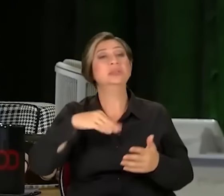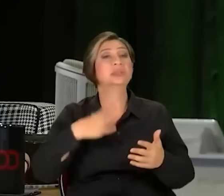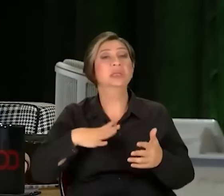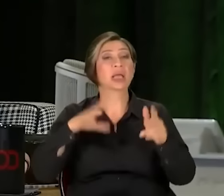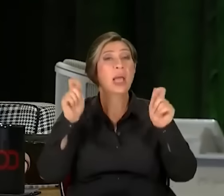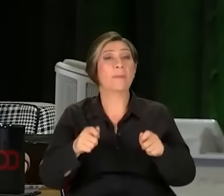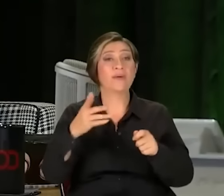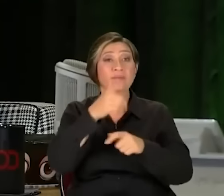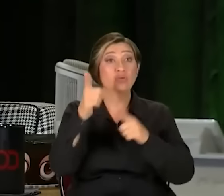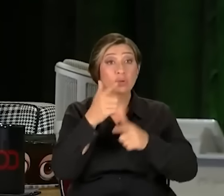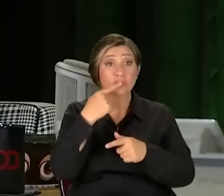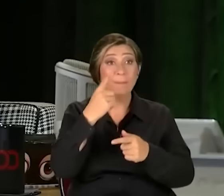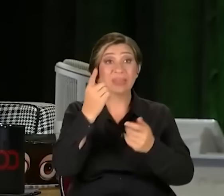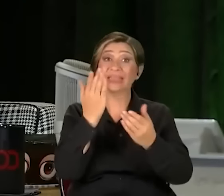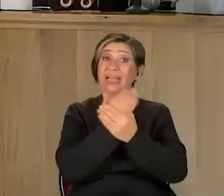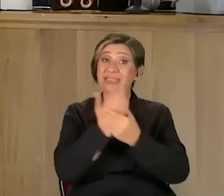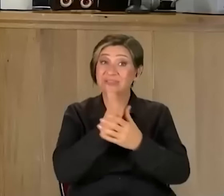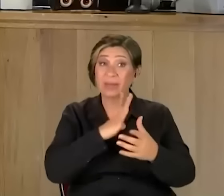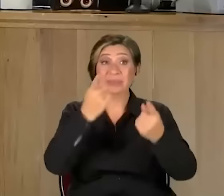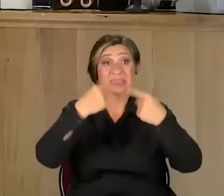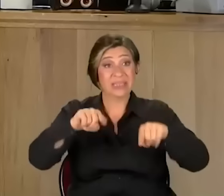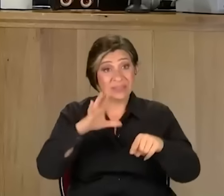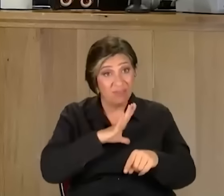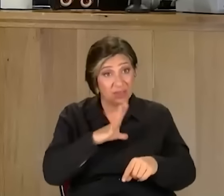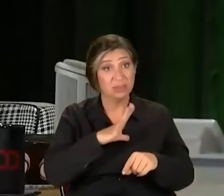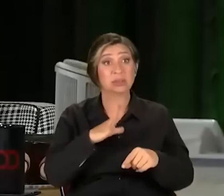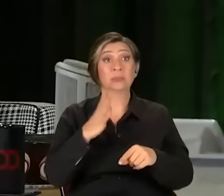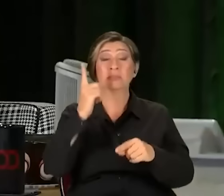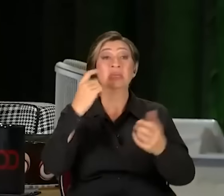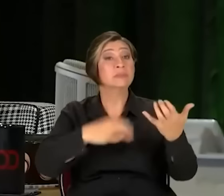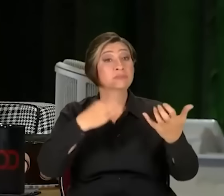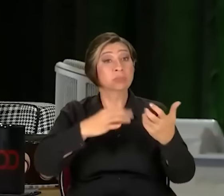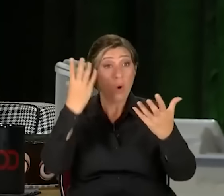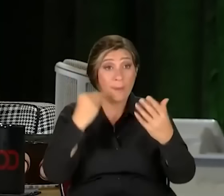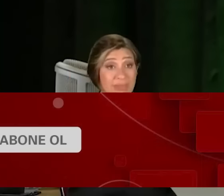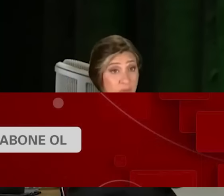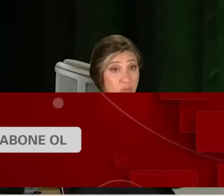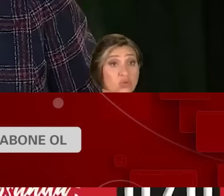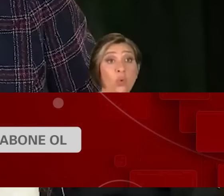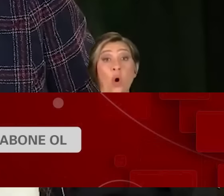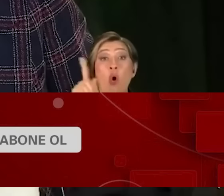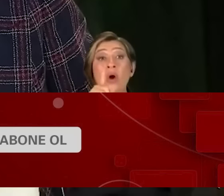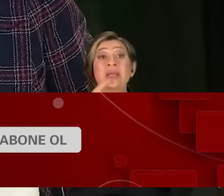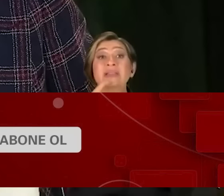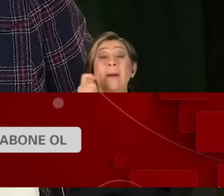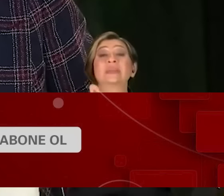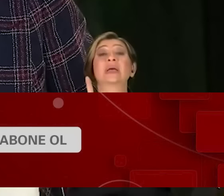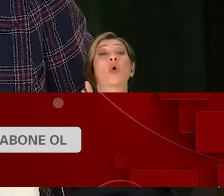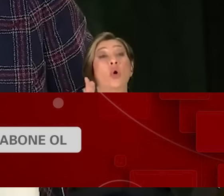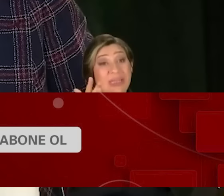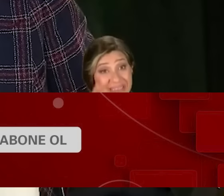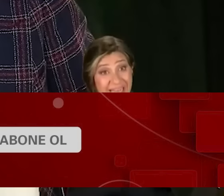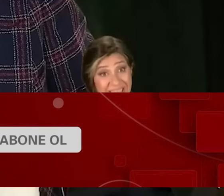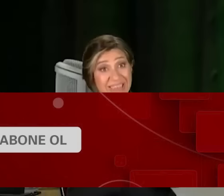şeyi yapabilir ki videoda da söylüyorum. Bir dersiniz vardır, bir sınavınız vardır geçmeniz gereken. Bir enstrüman çalmayı öğrenmek istiyorsunuzdur. Bunu 10 yılda yapmanıza gerek yok.